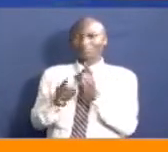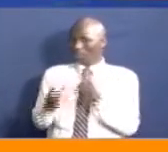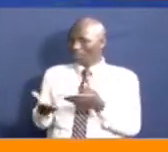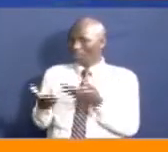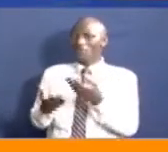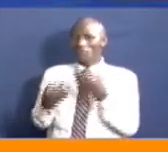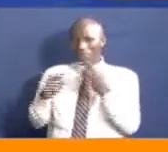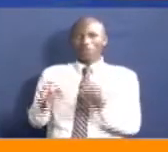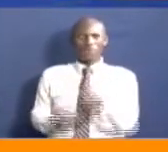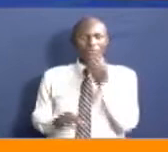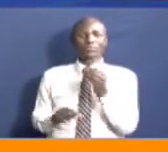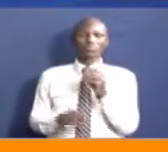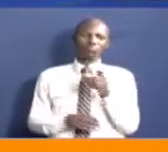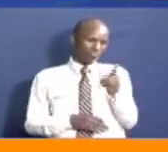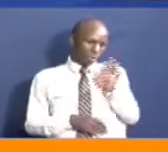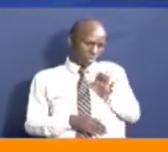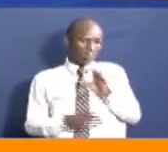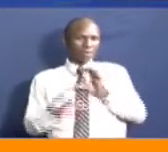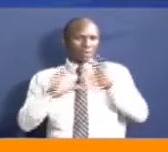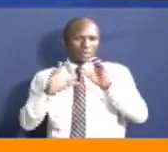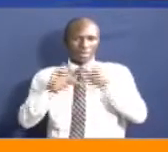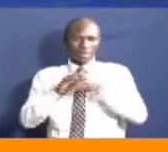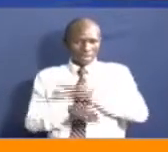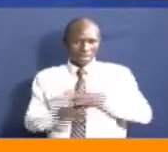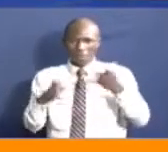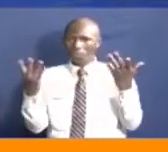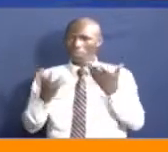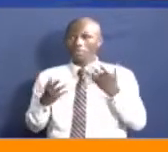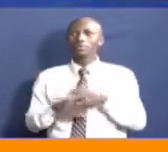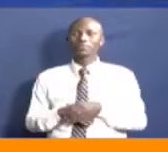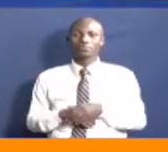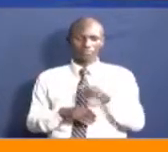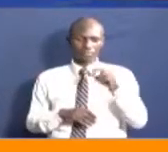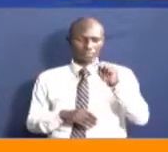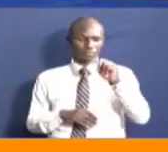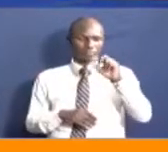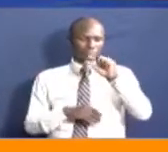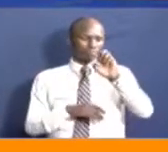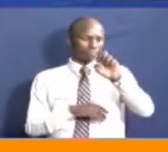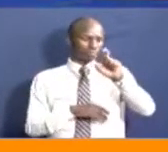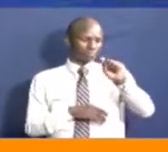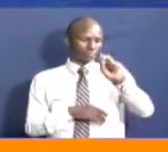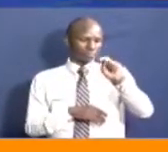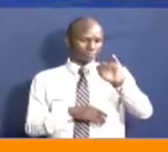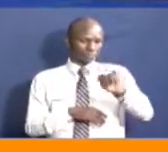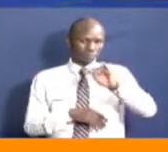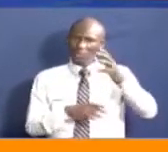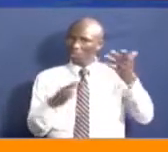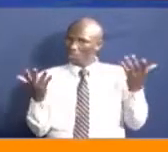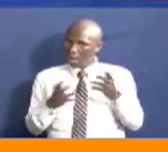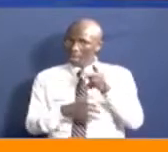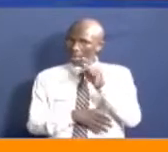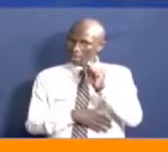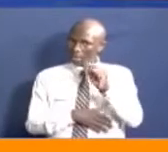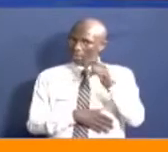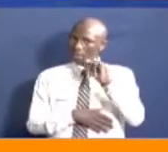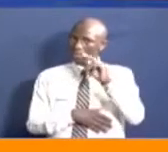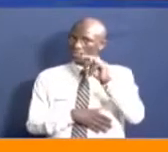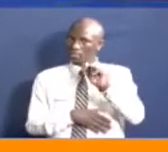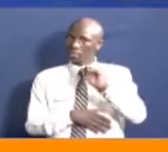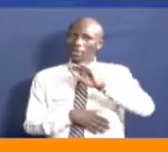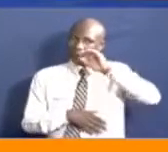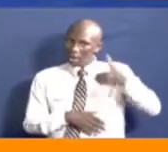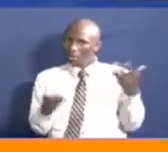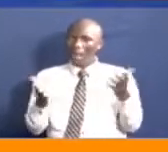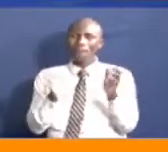utethio Wavinya enene ya ndeto hiki sio ni cha gela ni naila ye kadhiani ni kaundini